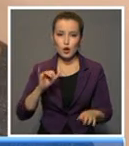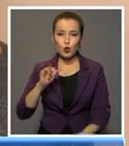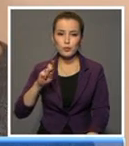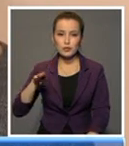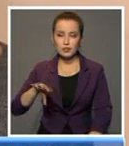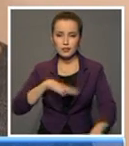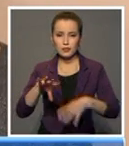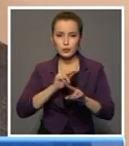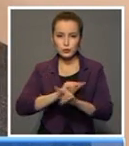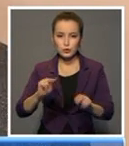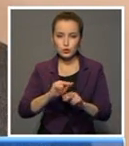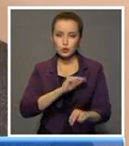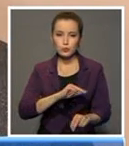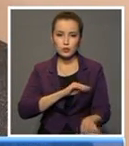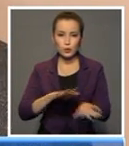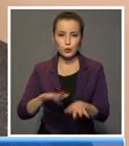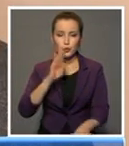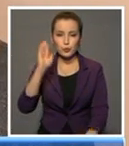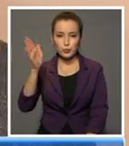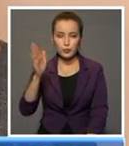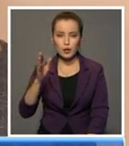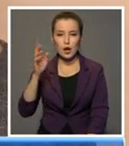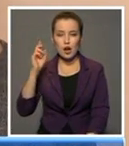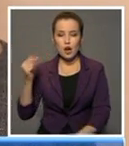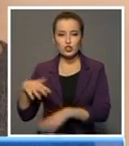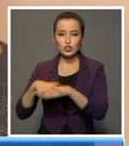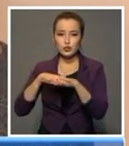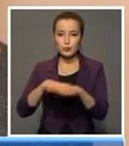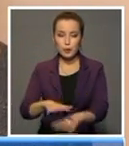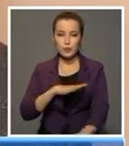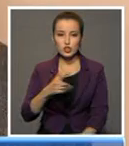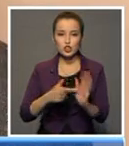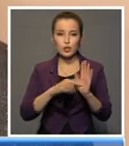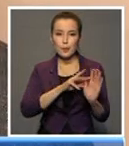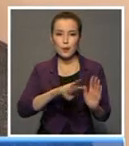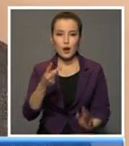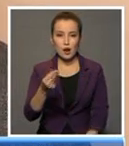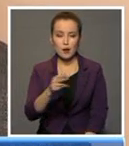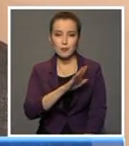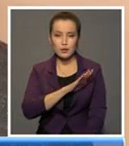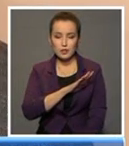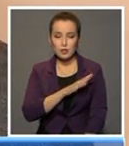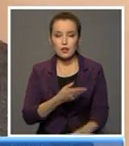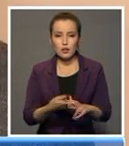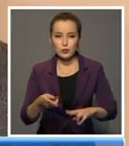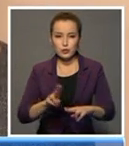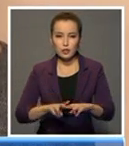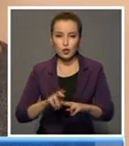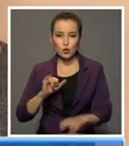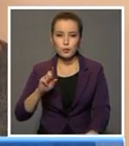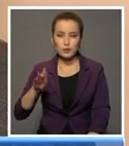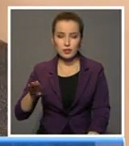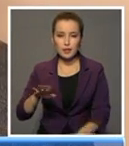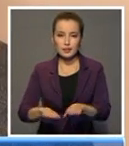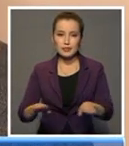тестілеуге дайындық жұмыстары өткізіледі. Жергілікті бюджеттен 7 миллиондай ақша беріліп отыр. Бұл ұлттық бірыңғай тестілеу кезінде